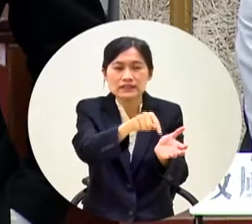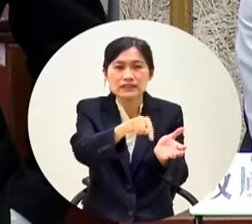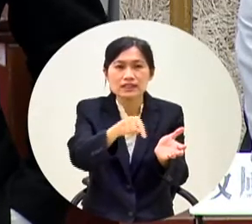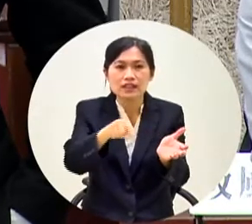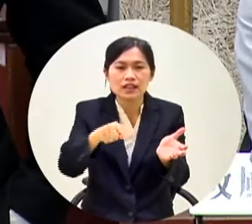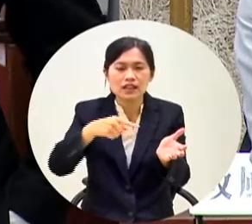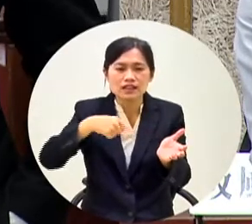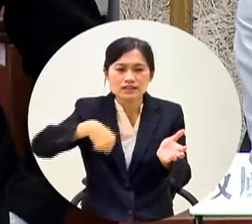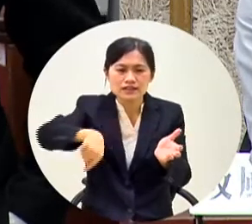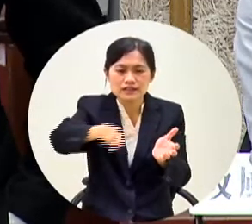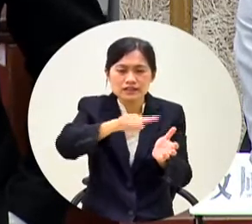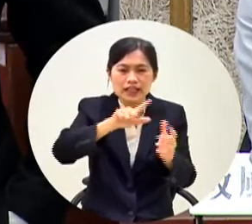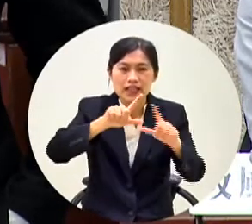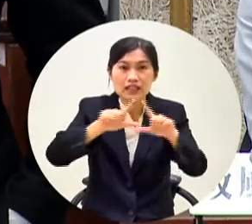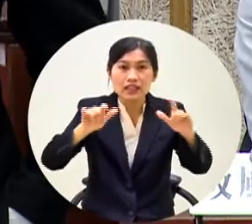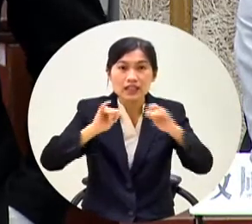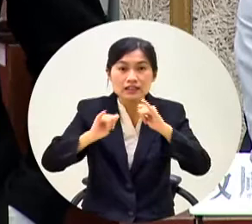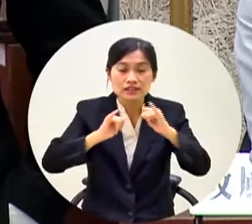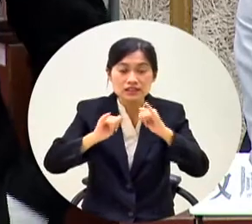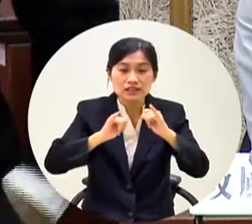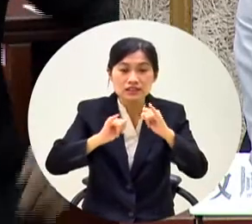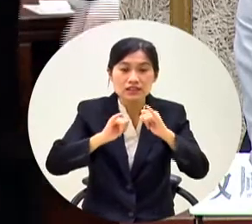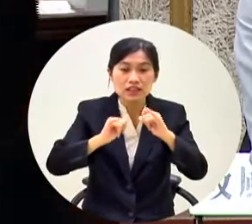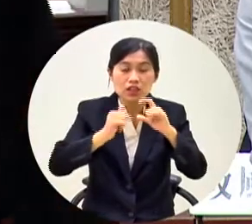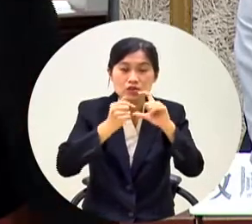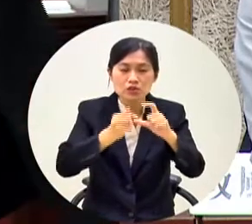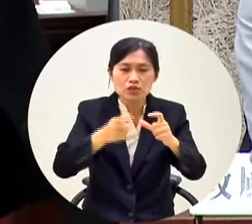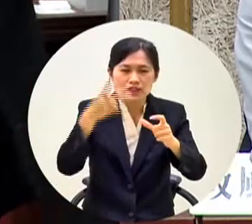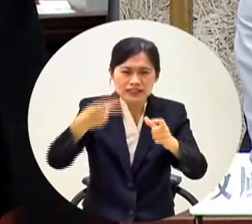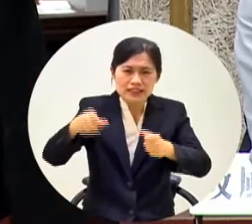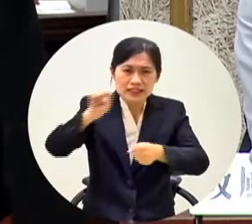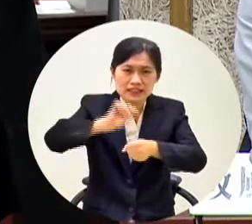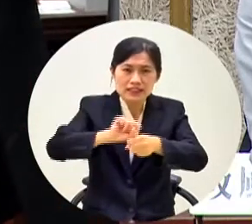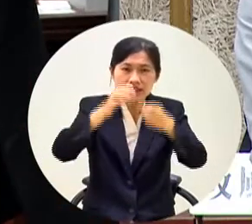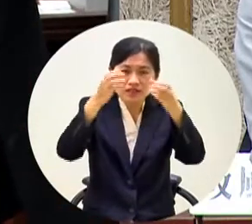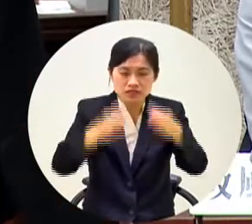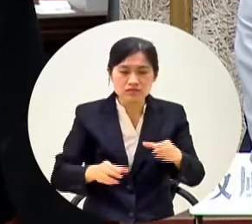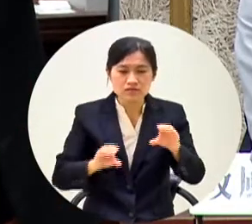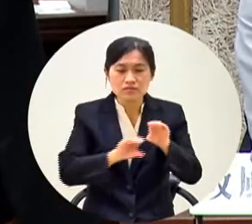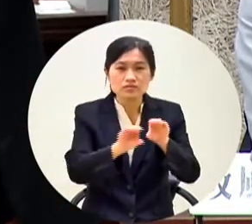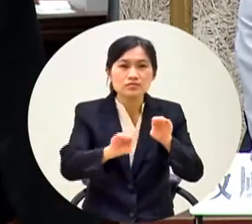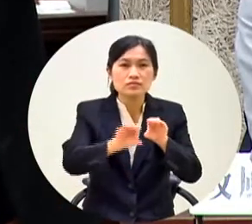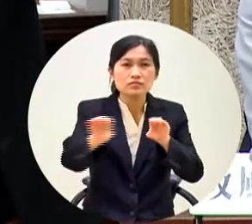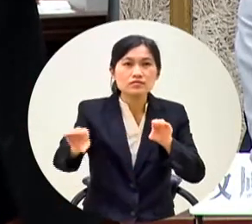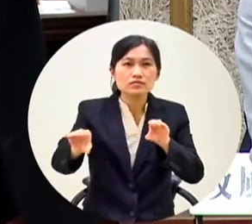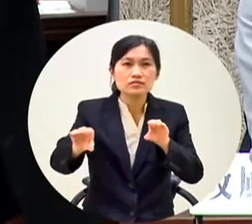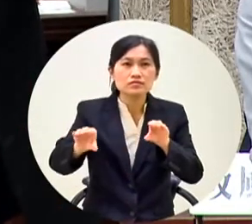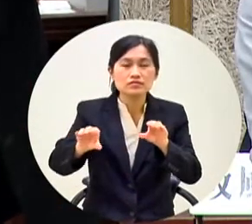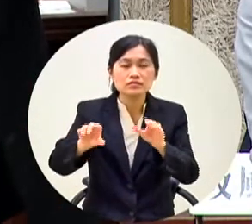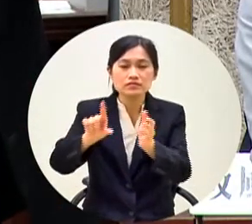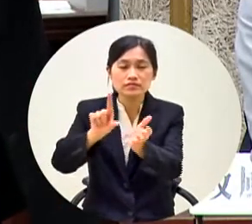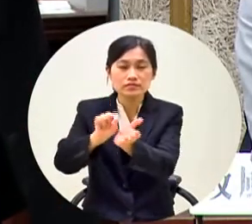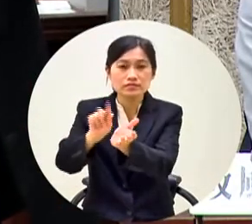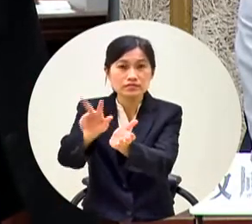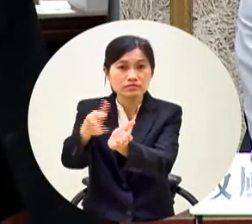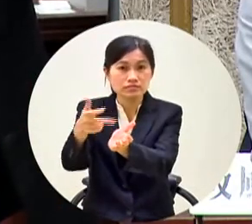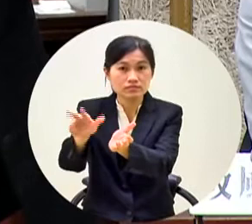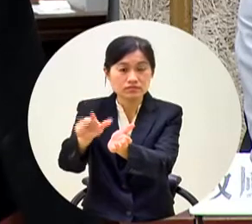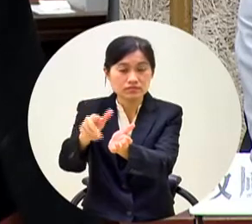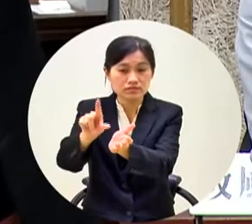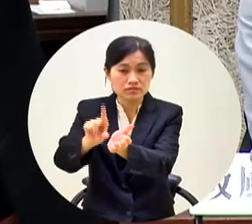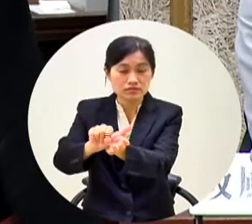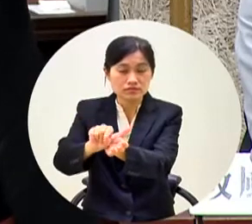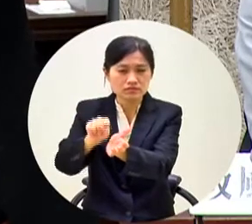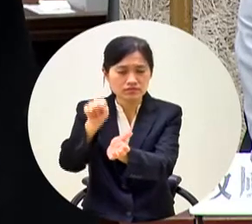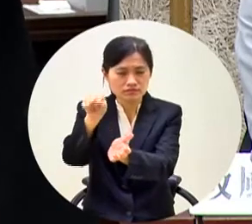大社区遐，佮设一个交流道，会当讲，比如讲你啦，燕巢大社迄边来，伊会当